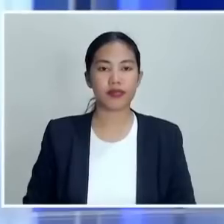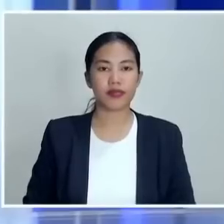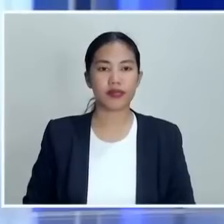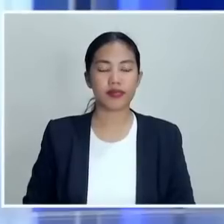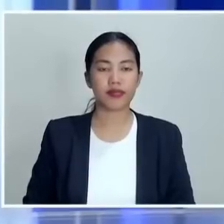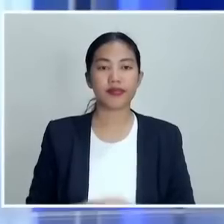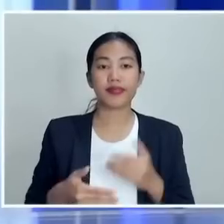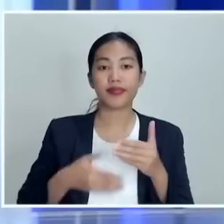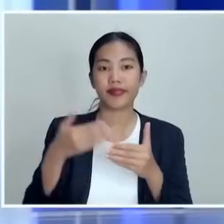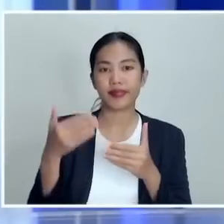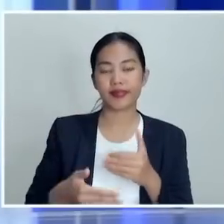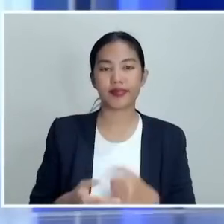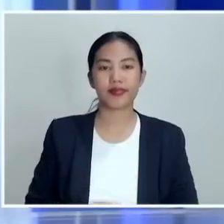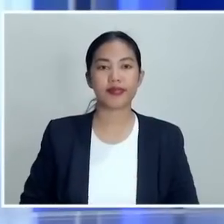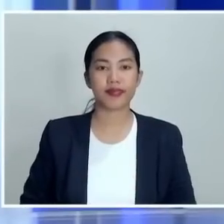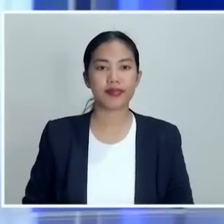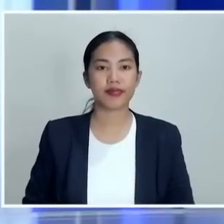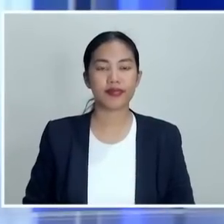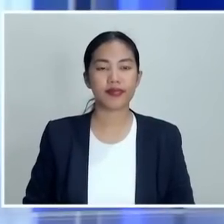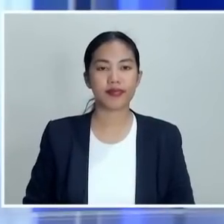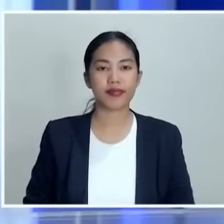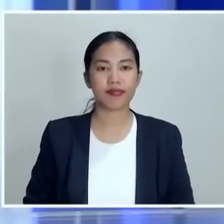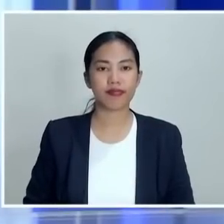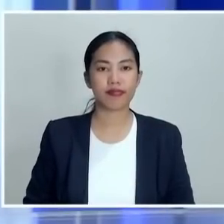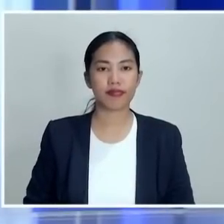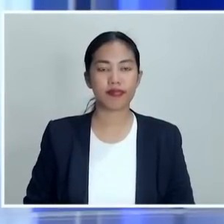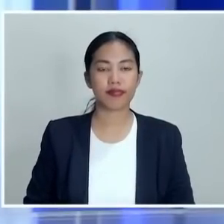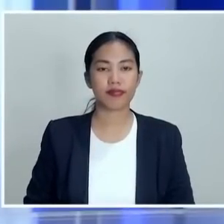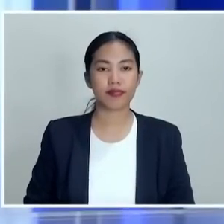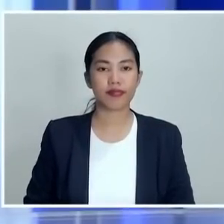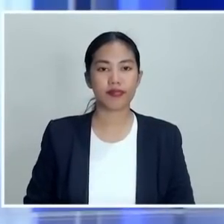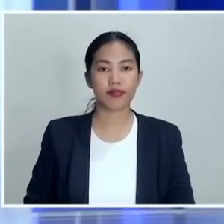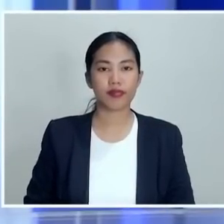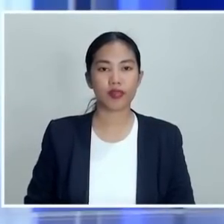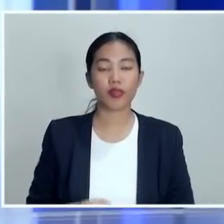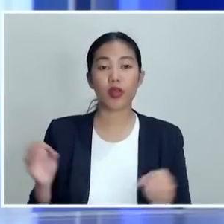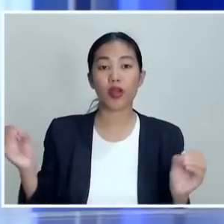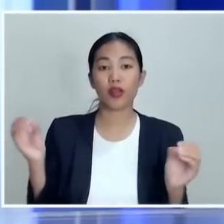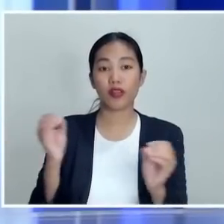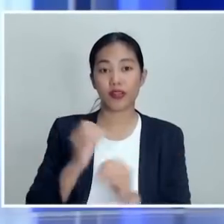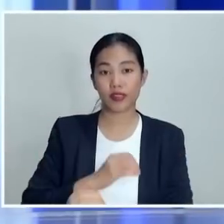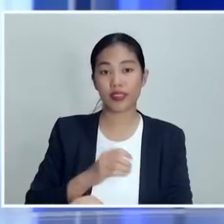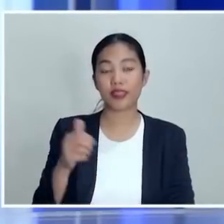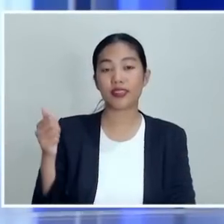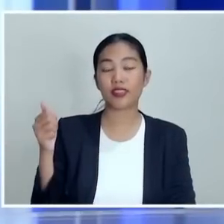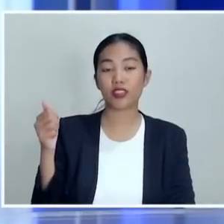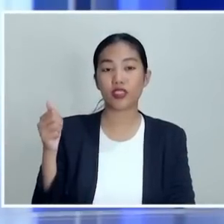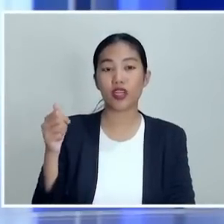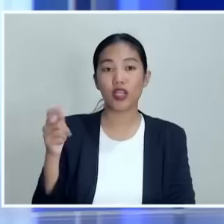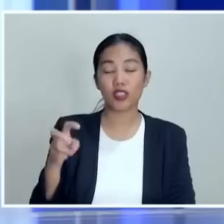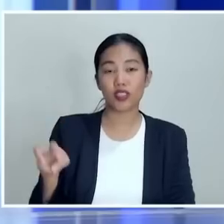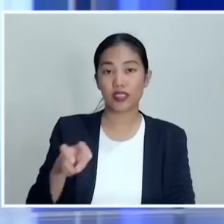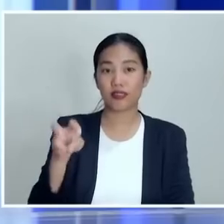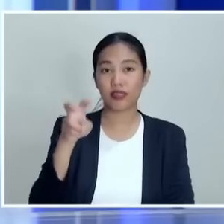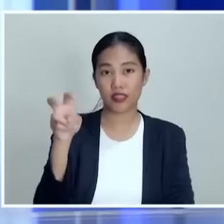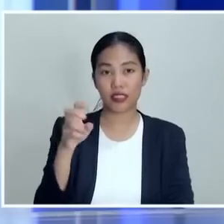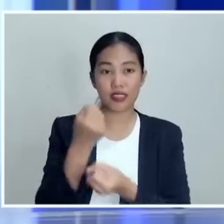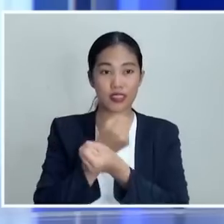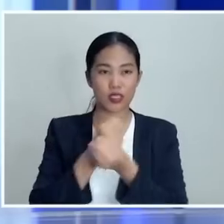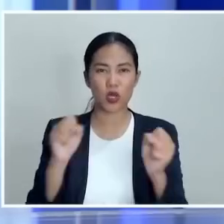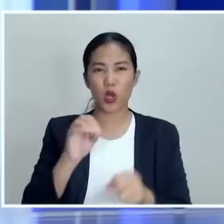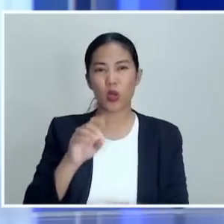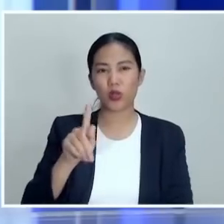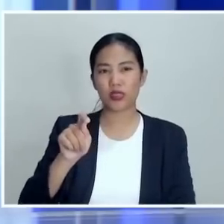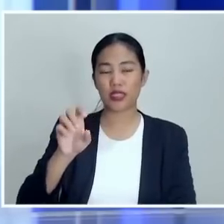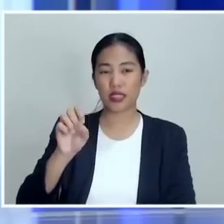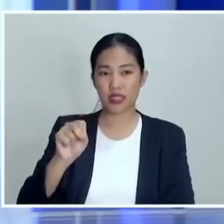May balasahan sa mga kawani ng Office of the Transportation Security o OTS simula sa Lunes,